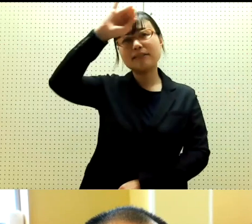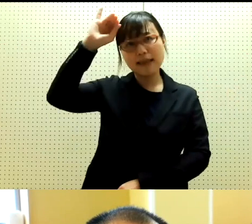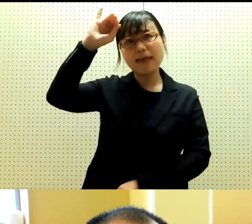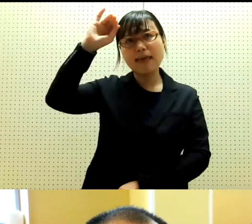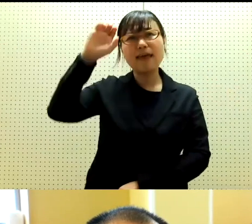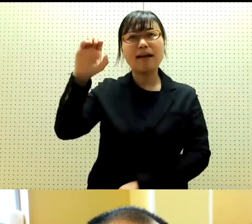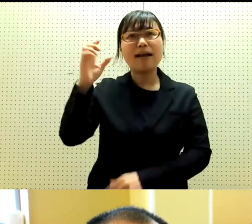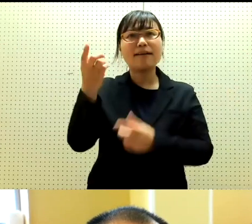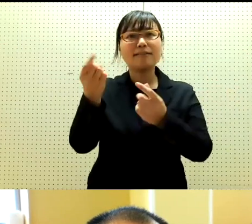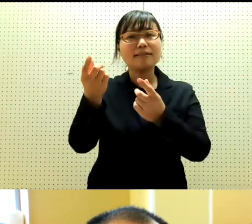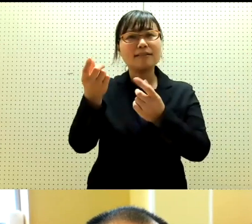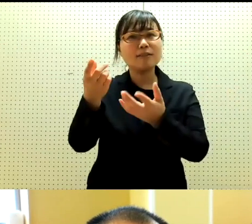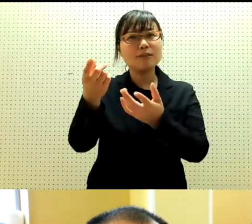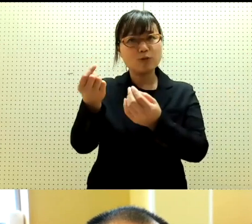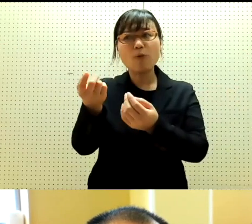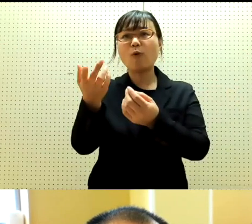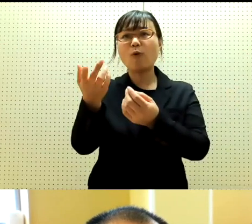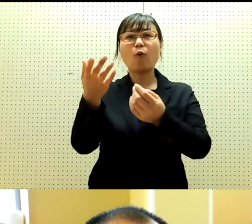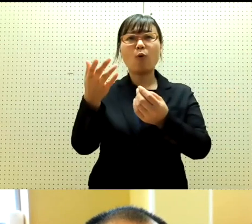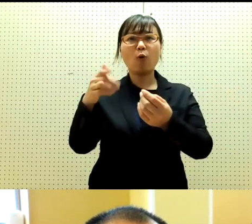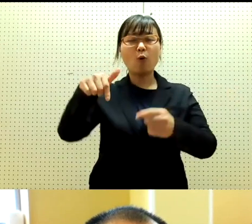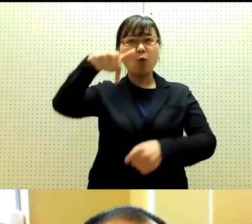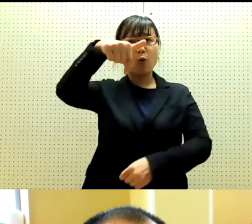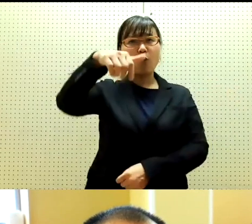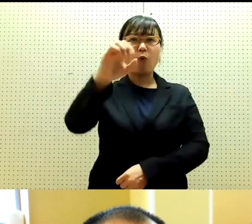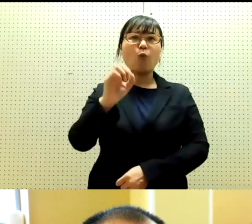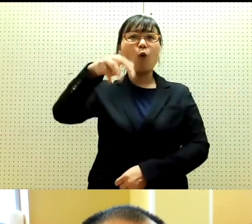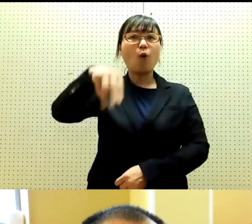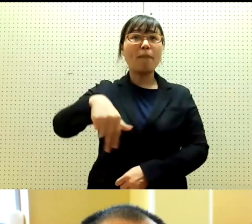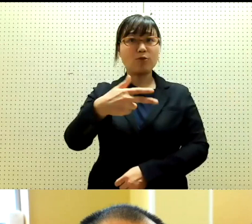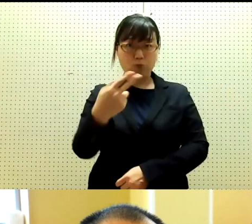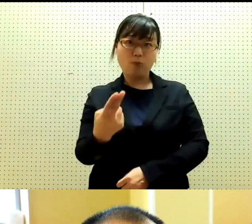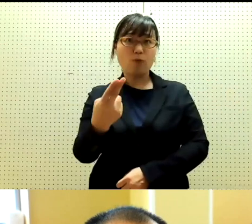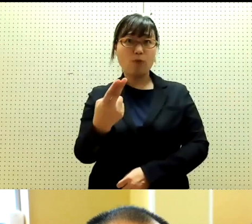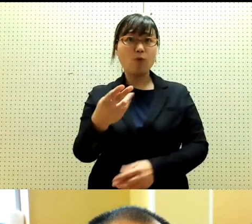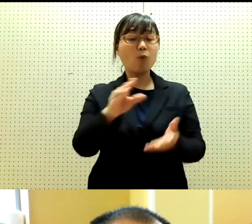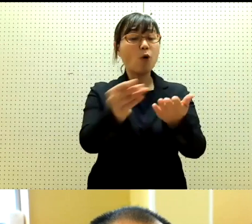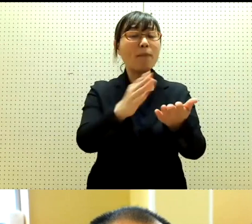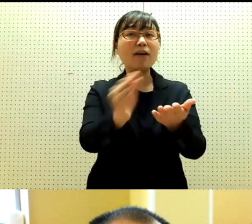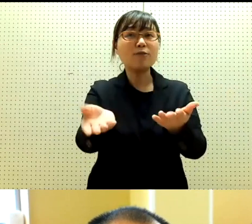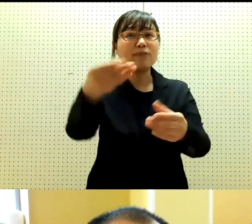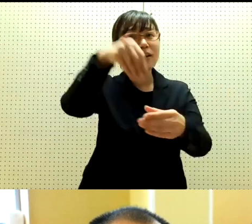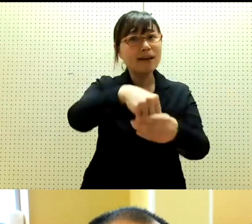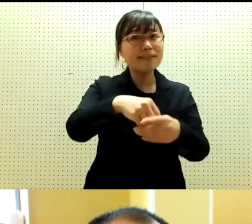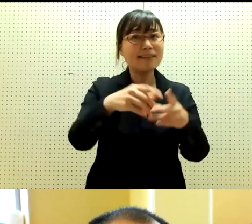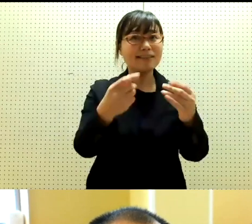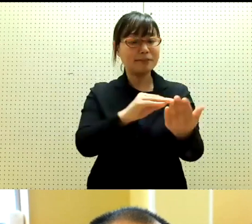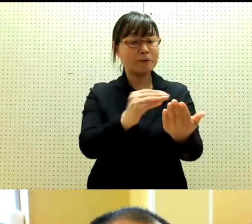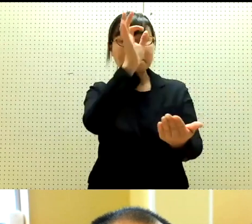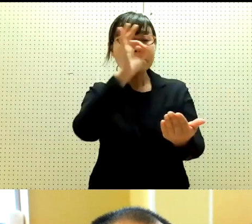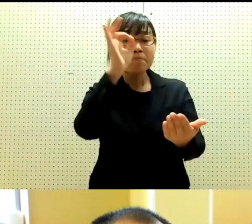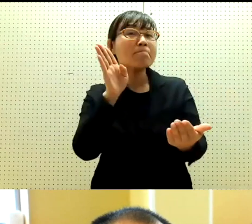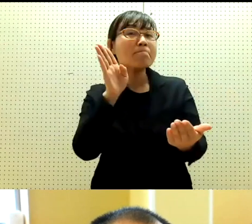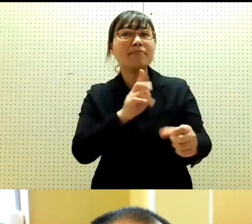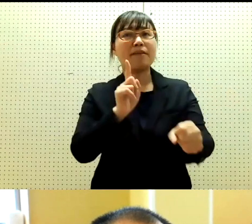略というのか、フォーマットにまとまって、こうなんかこうパラパラめくって辞書みたいになるにはまだねしばらく時間かかると思うんです。だ